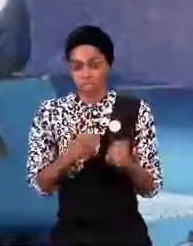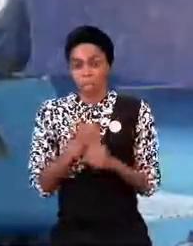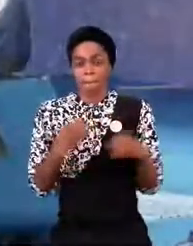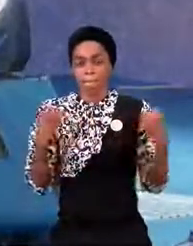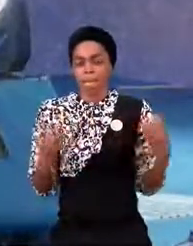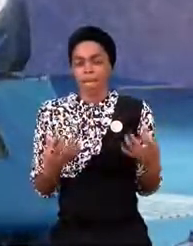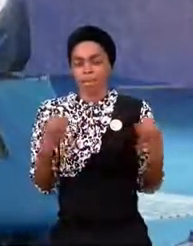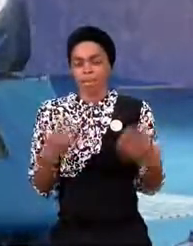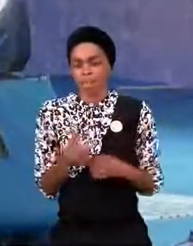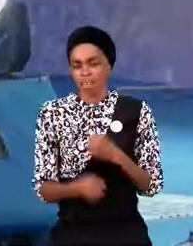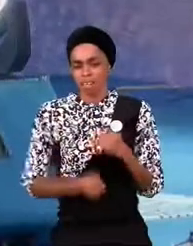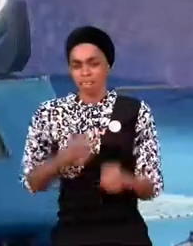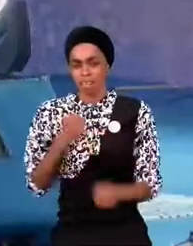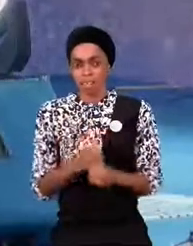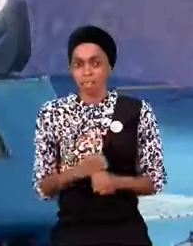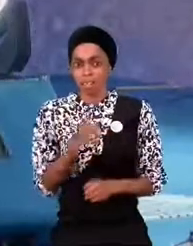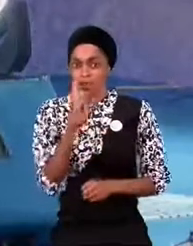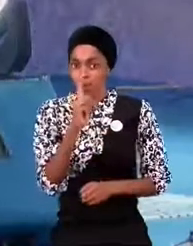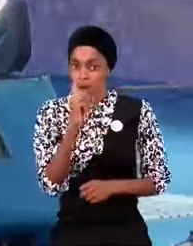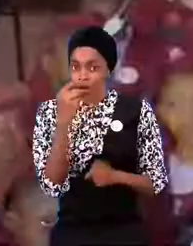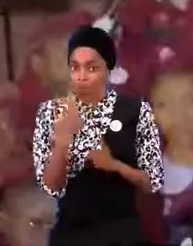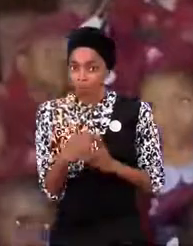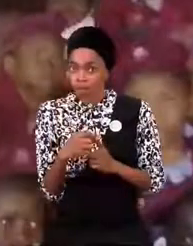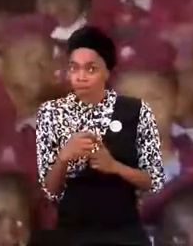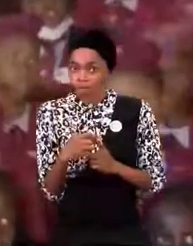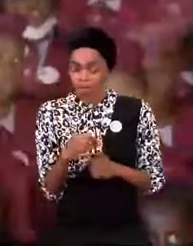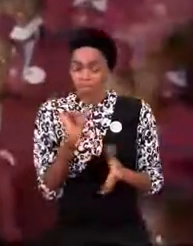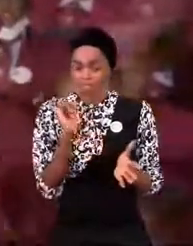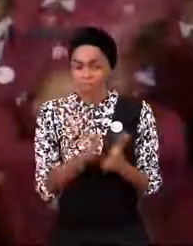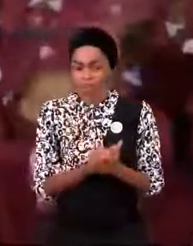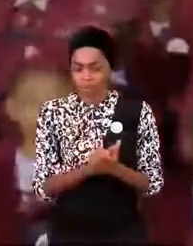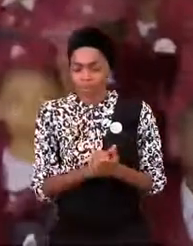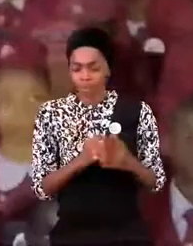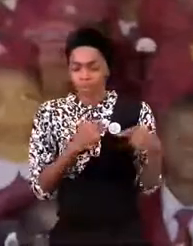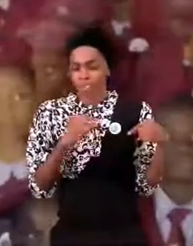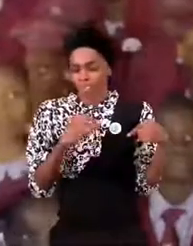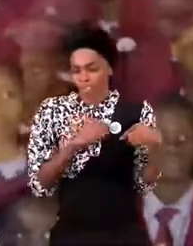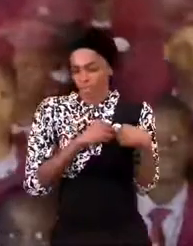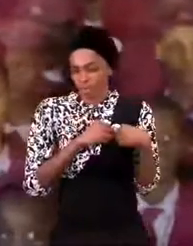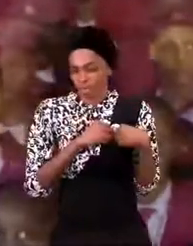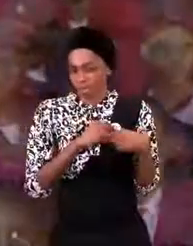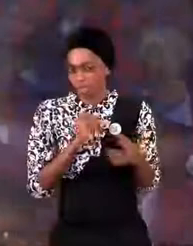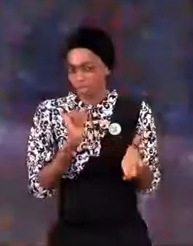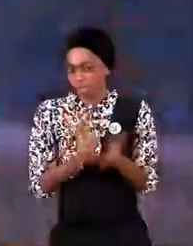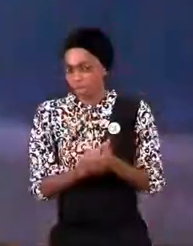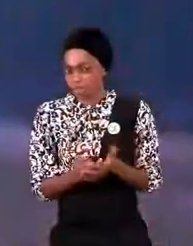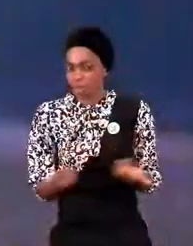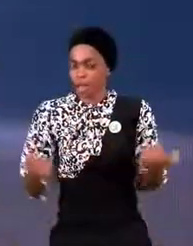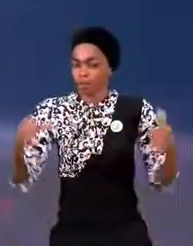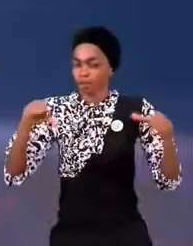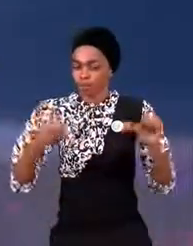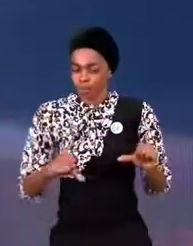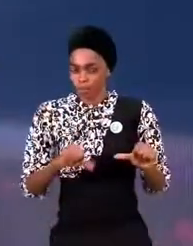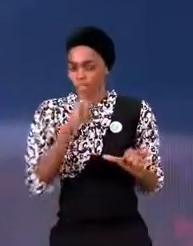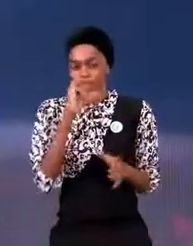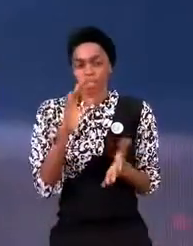cette culpabilité, cette condamnation, est ôté de ta vie. Et il dit, mon enfant,